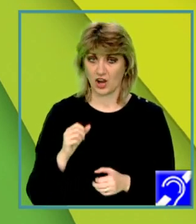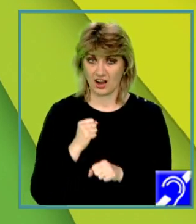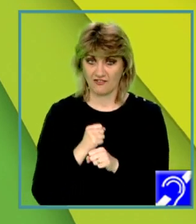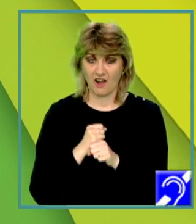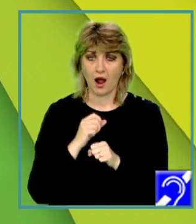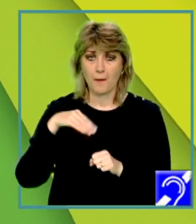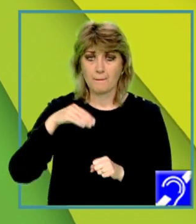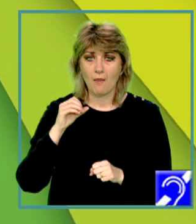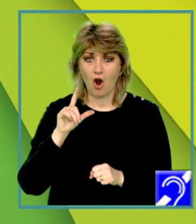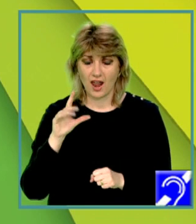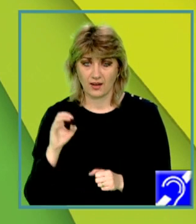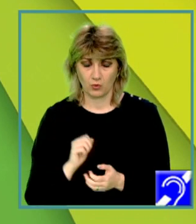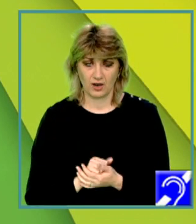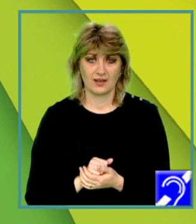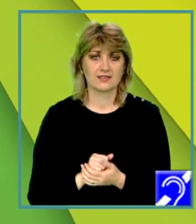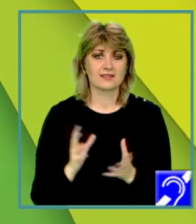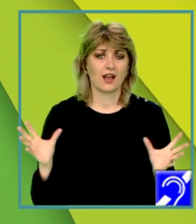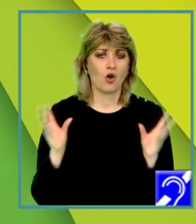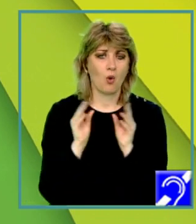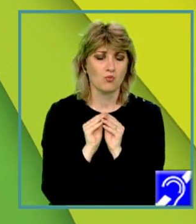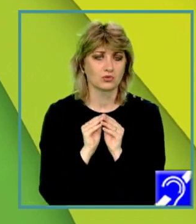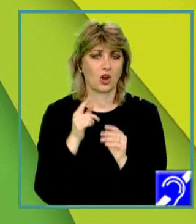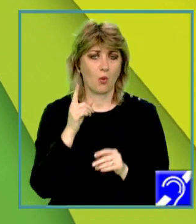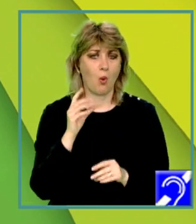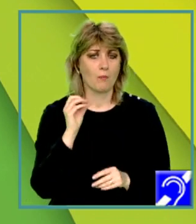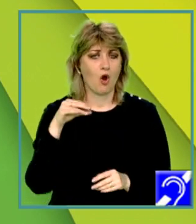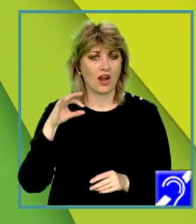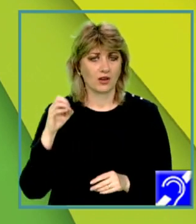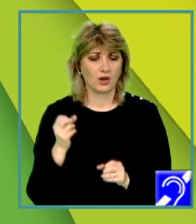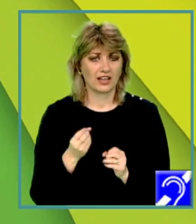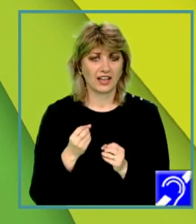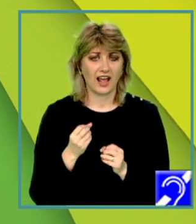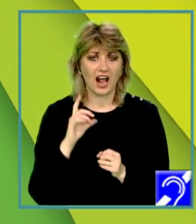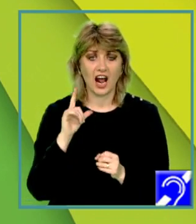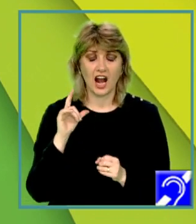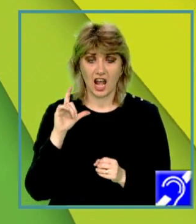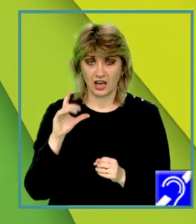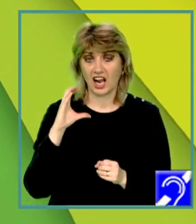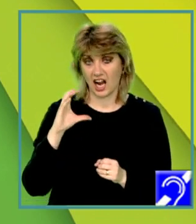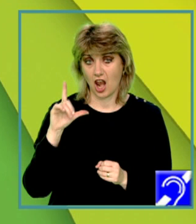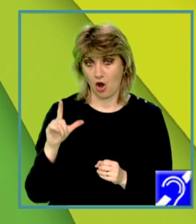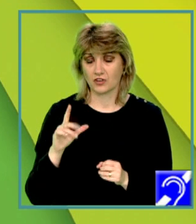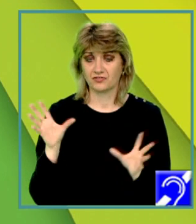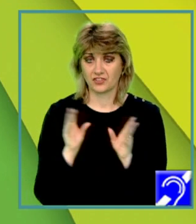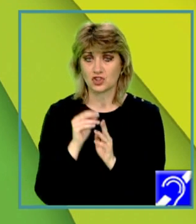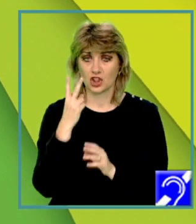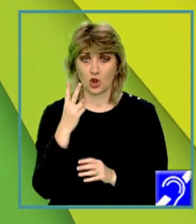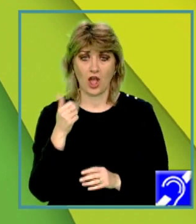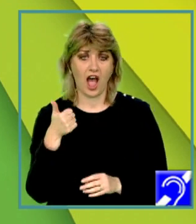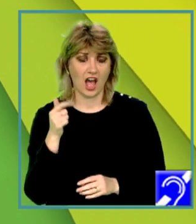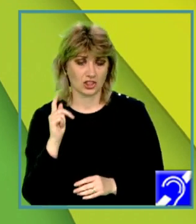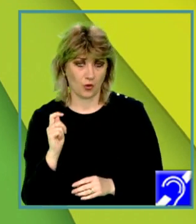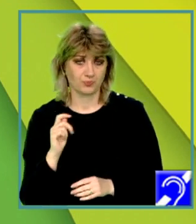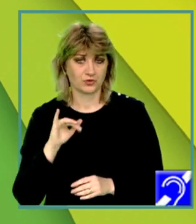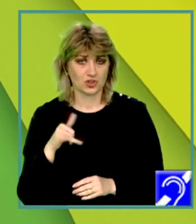ele se combină cu omule culori de clor formată din doi atomi iar împreună vor forma acidul